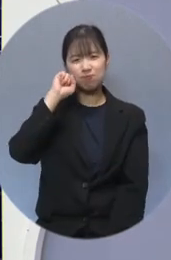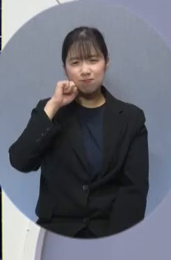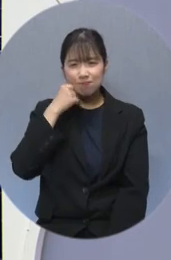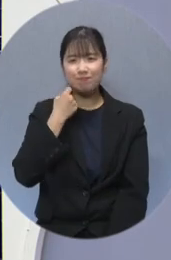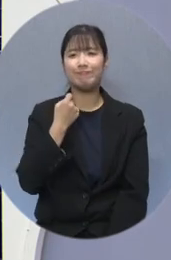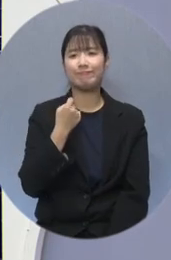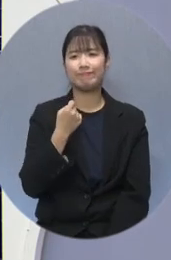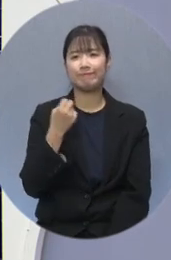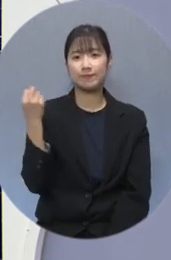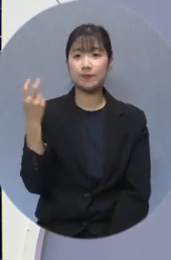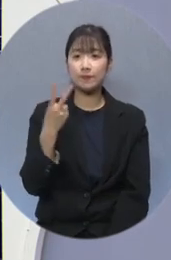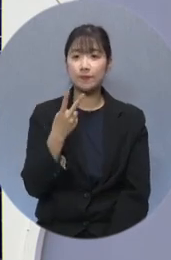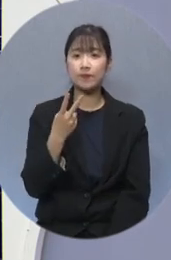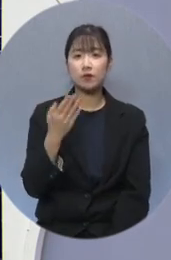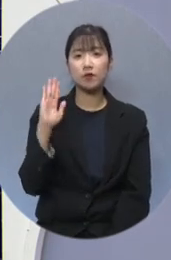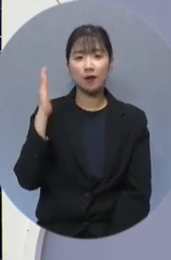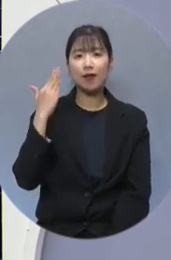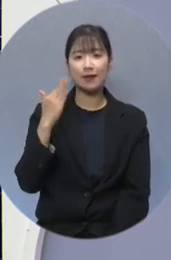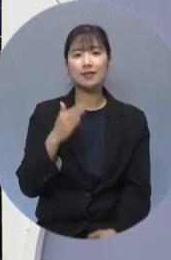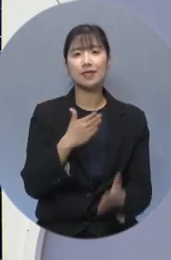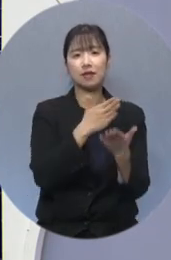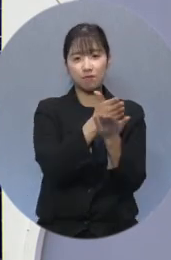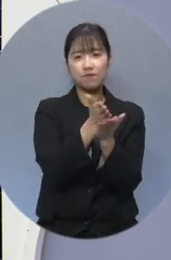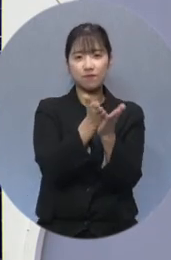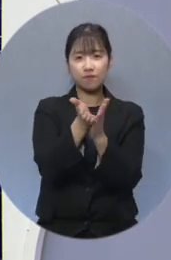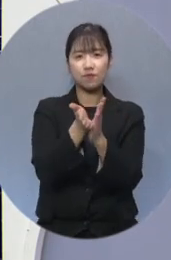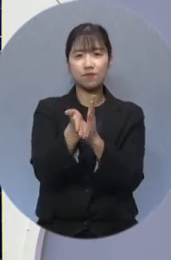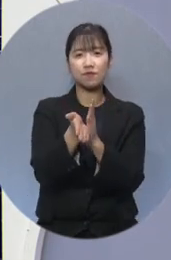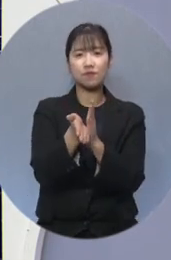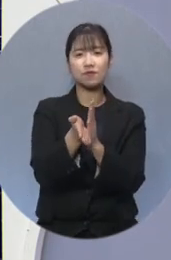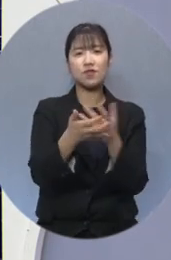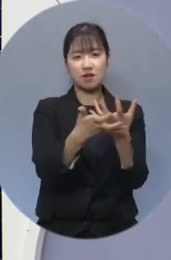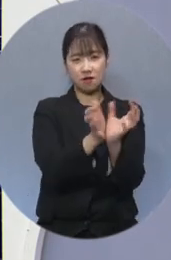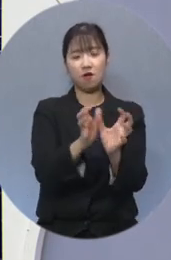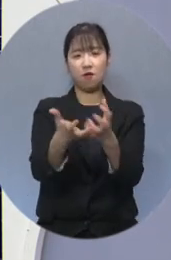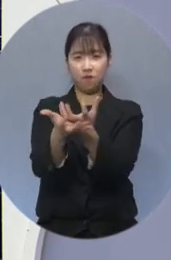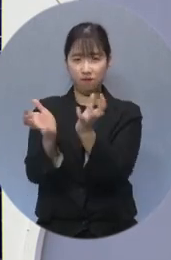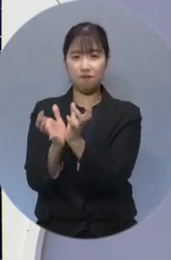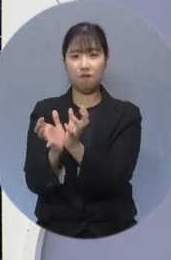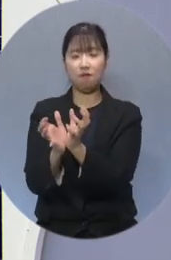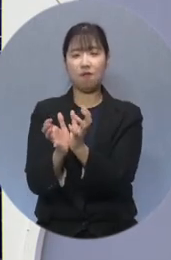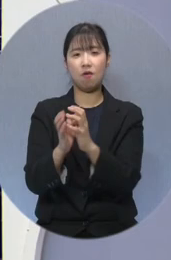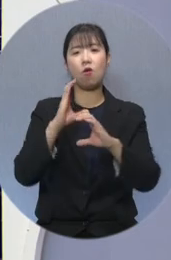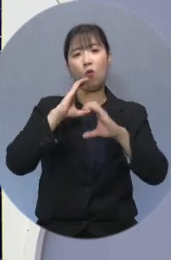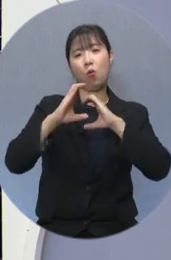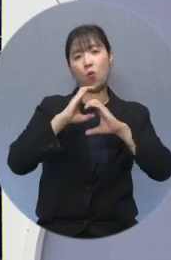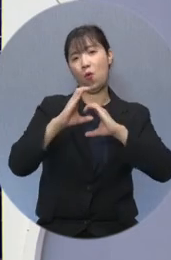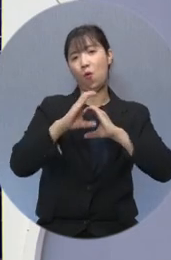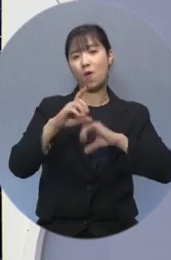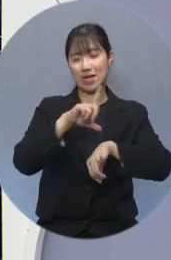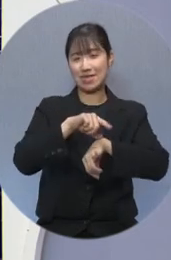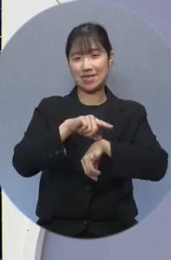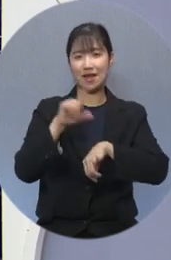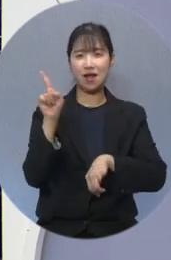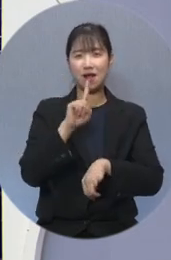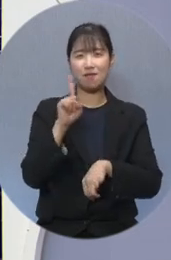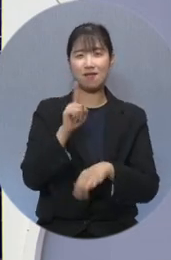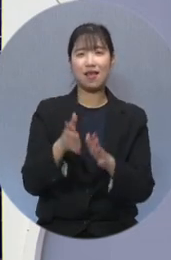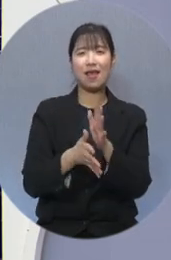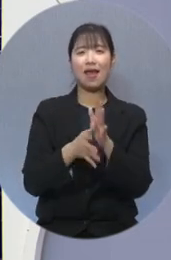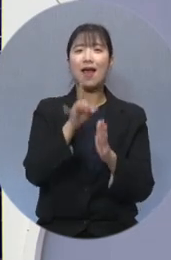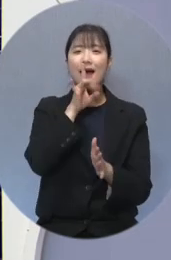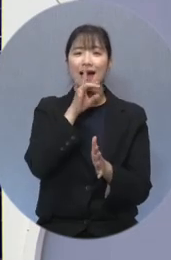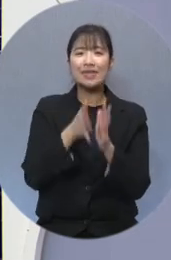또 최근에 이제 각 부문별로 또 전문 그룹별로 소통의 시간이라 그래서 뭐